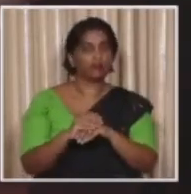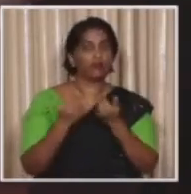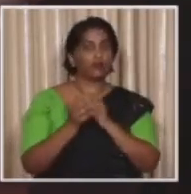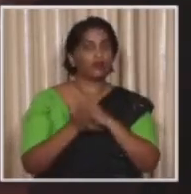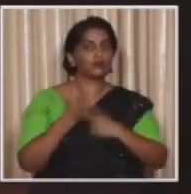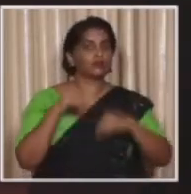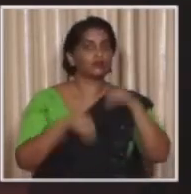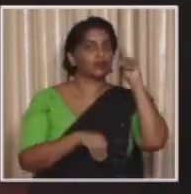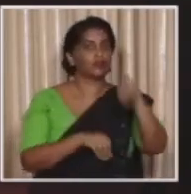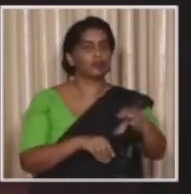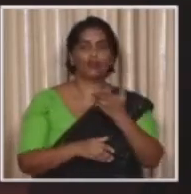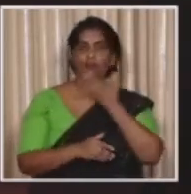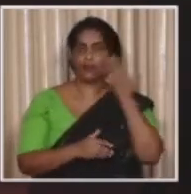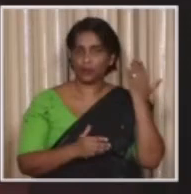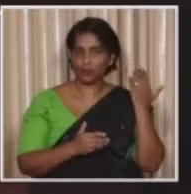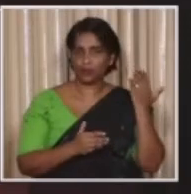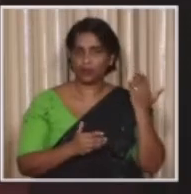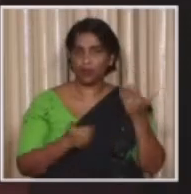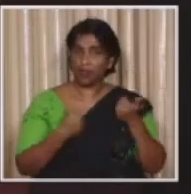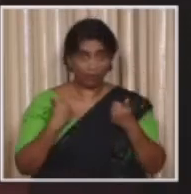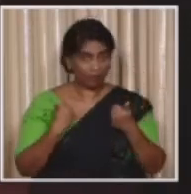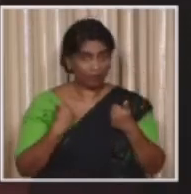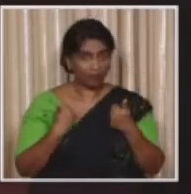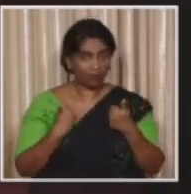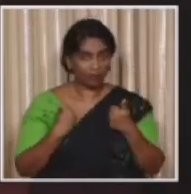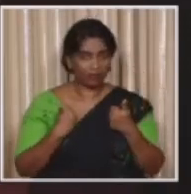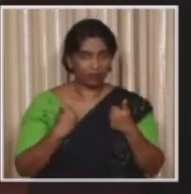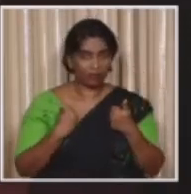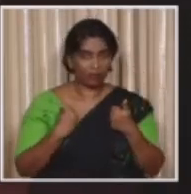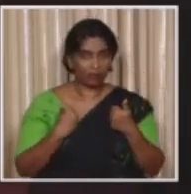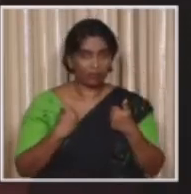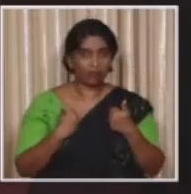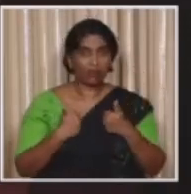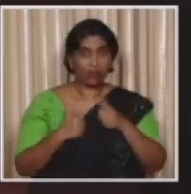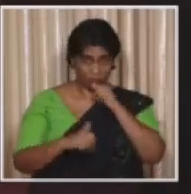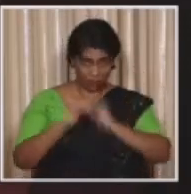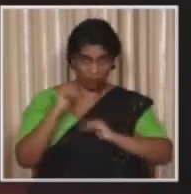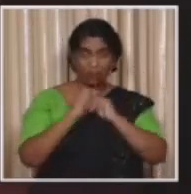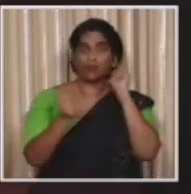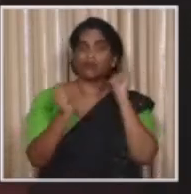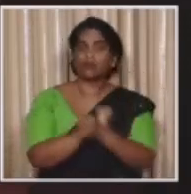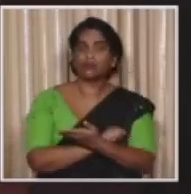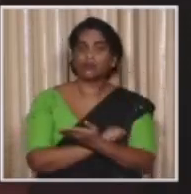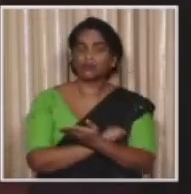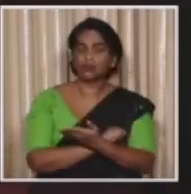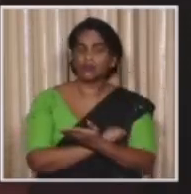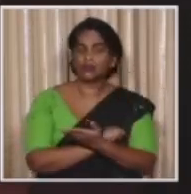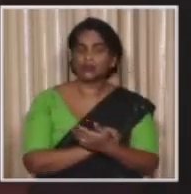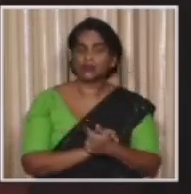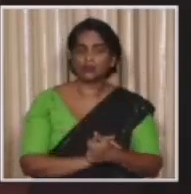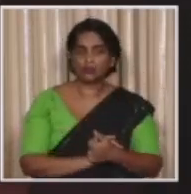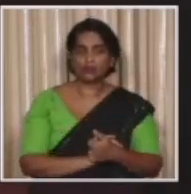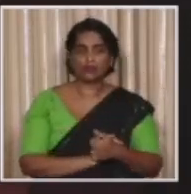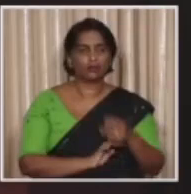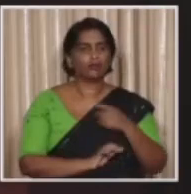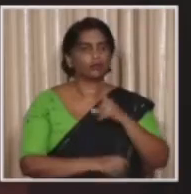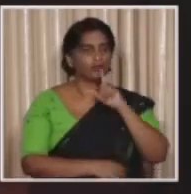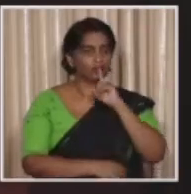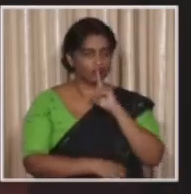තමන්ගේ ඡන්දේ පාවිච්චි කර. ඒක හරිද? ඒකද සිස්ටම් චේන්ජ් එක? මම අහන්න